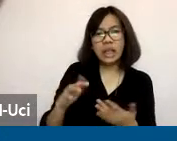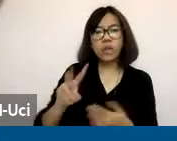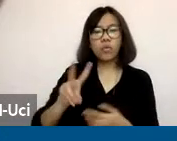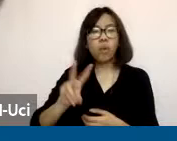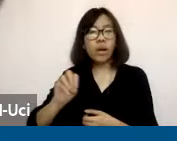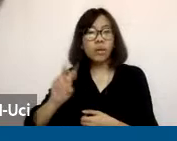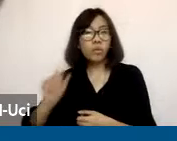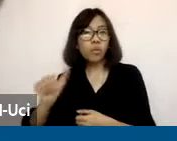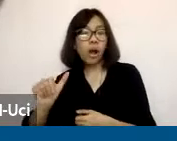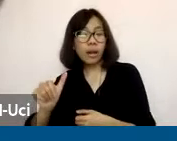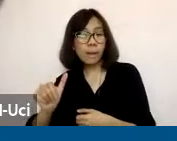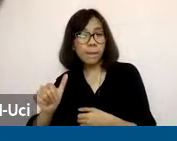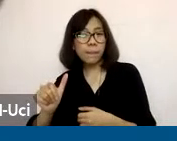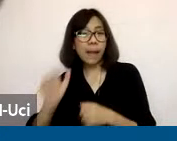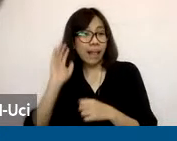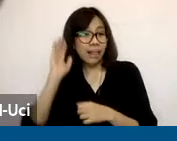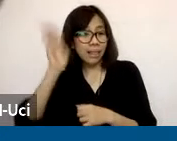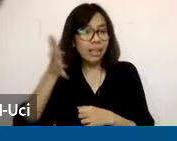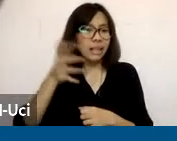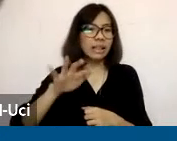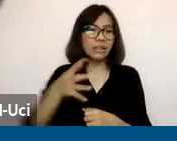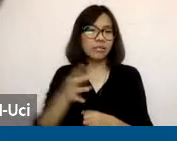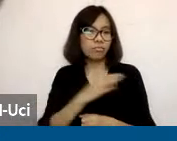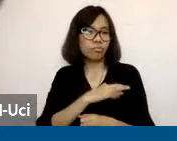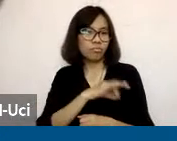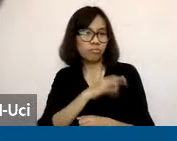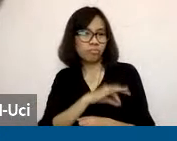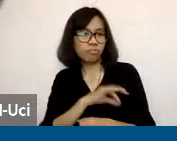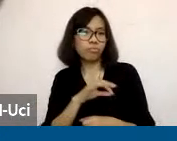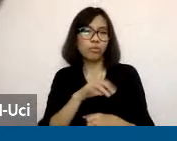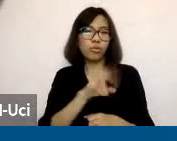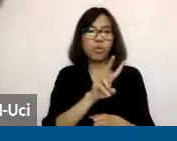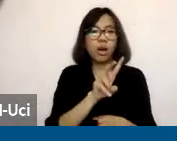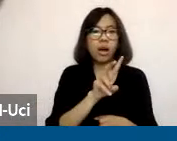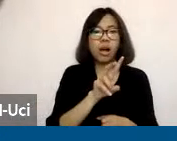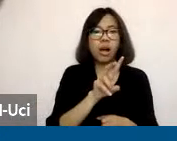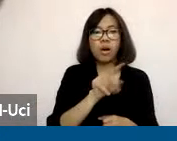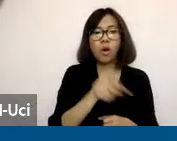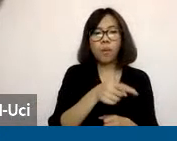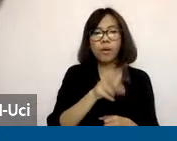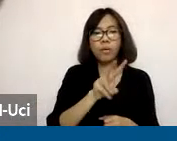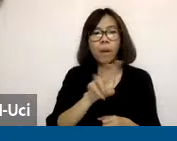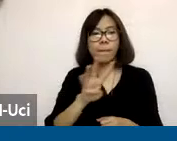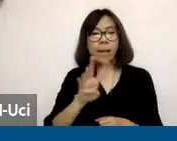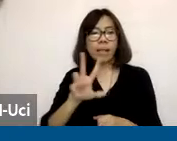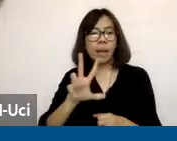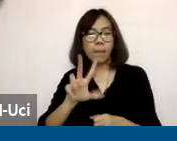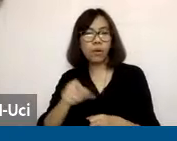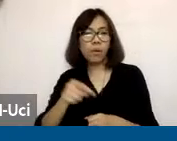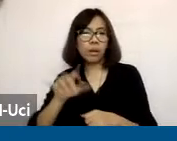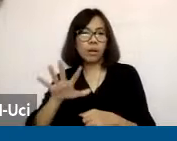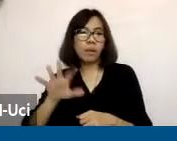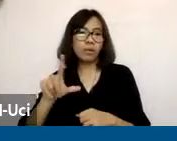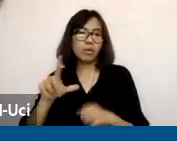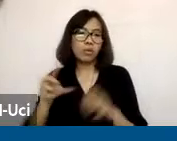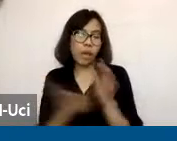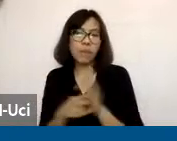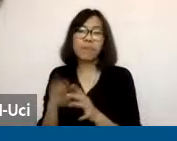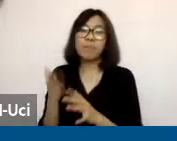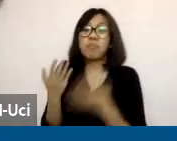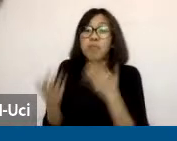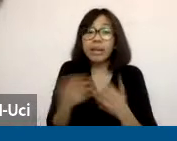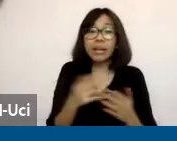Milyar Dollar pada 2026 mungkin ada sedikit perbedaan data dengan yang digunakan oleh ide yang tadi sempat